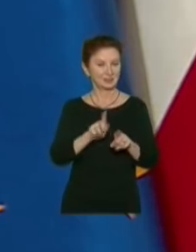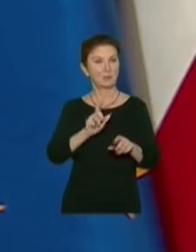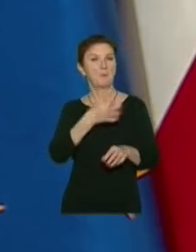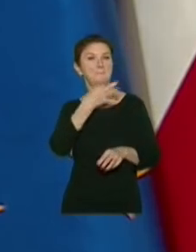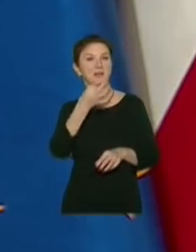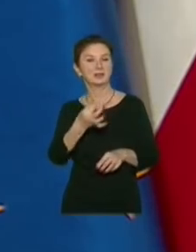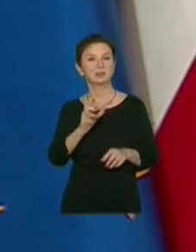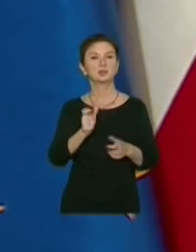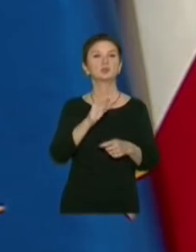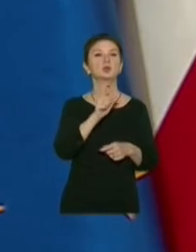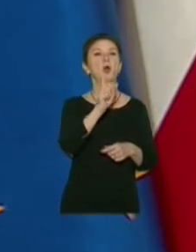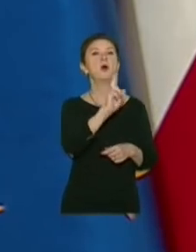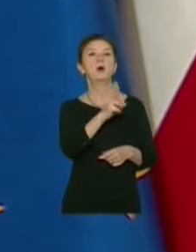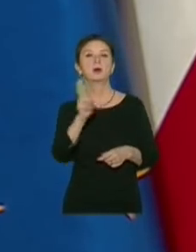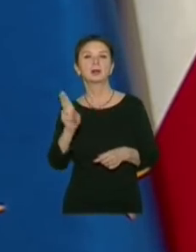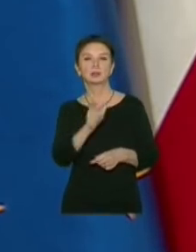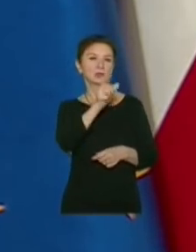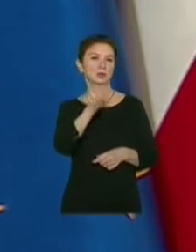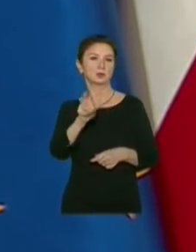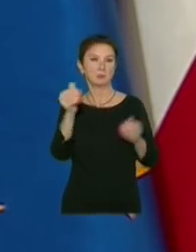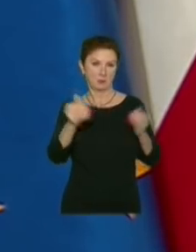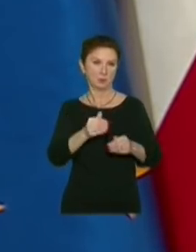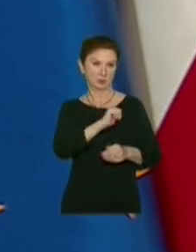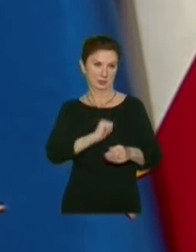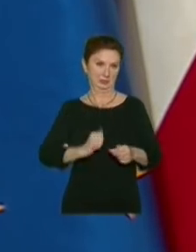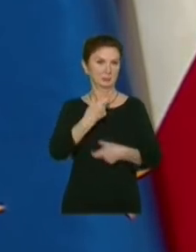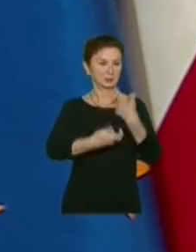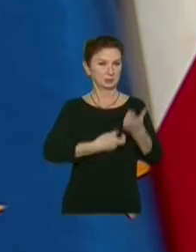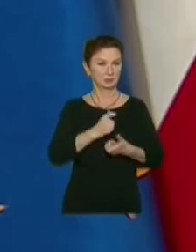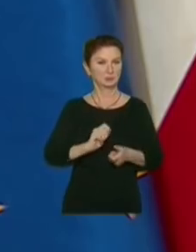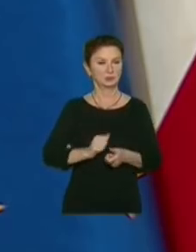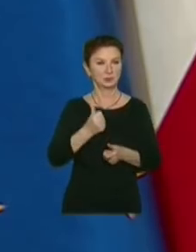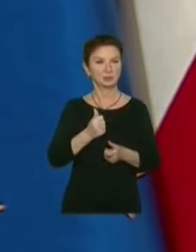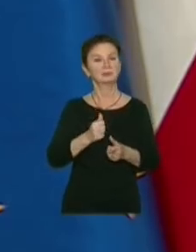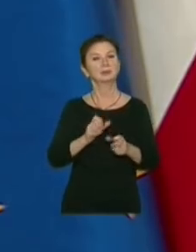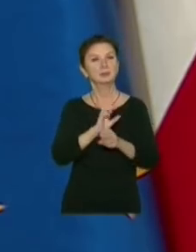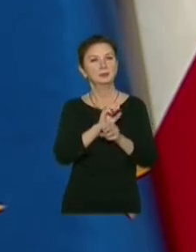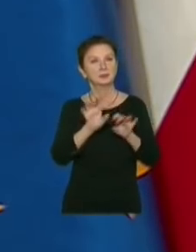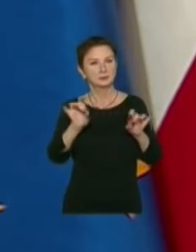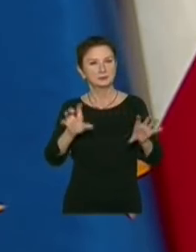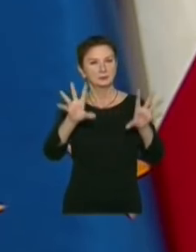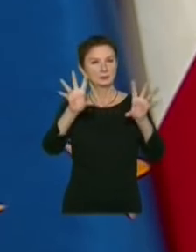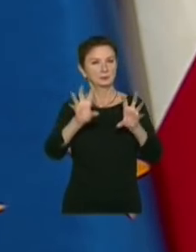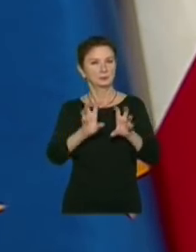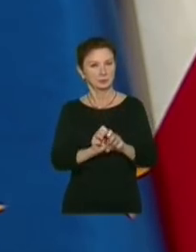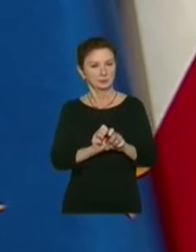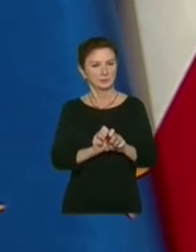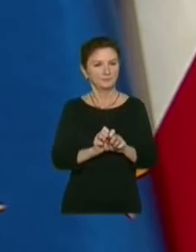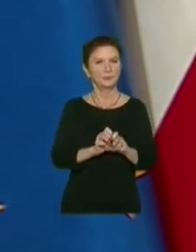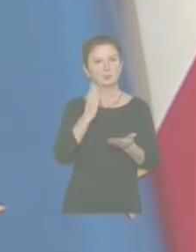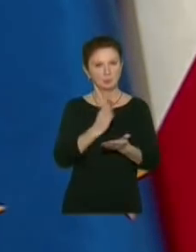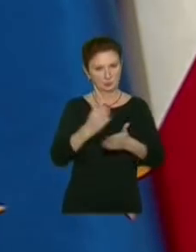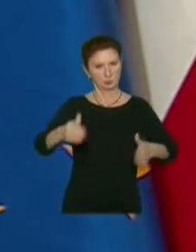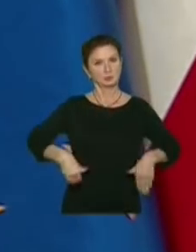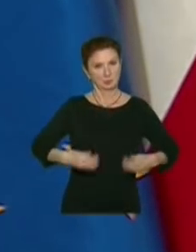możesz zrobić dla tego, żeby zahamować rozwój pandemii. Przede wszystkim zostańmy w